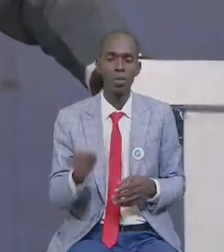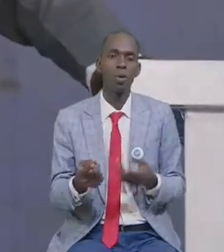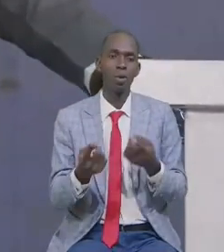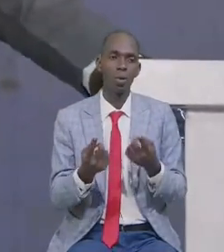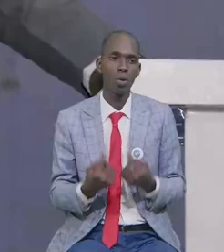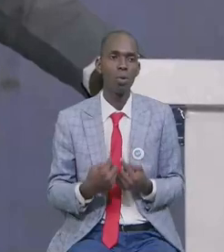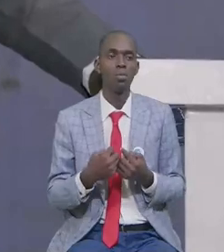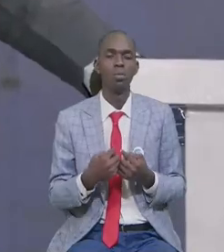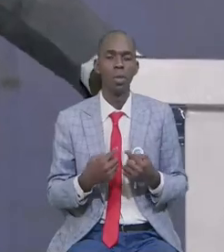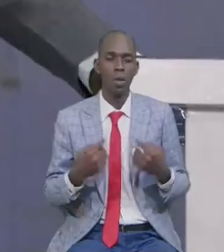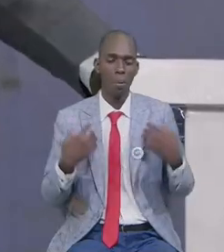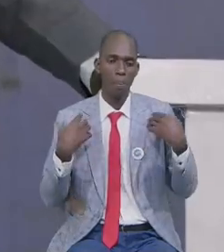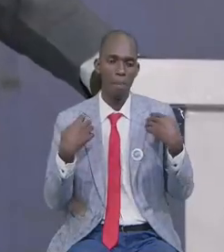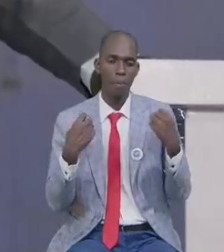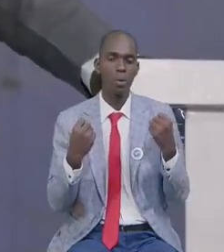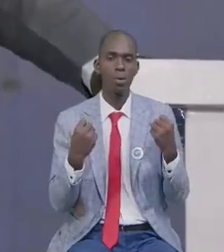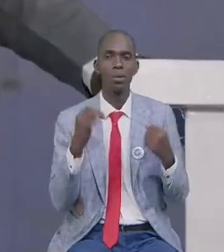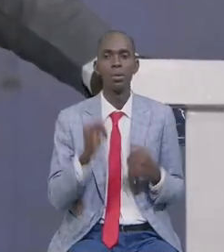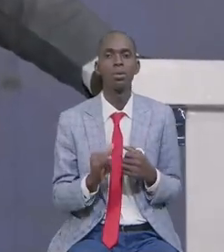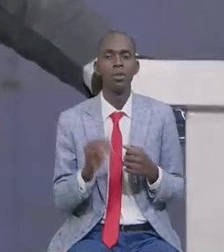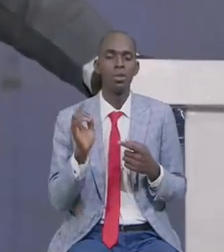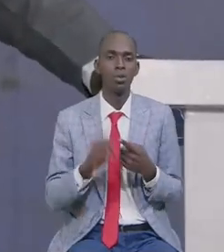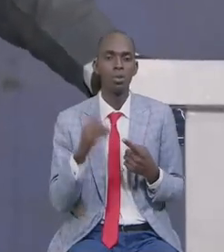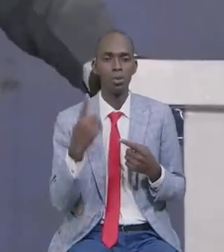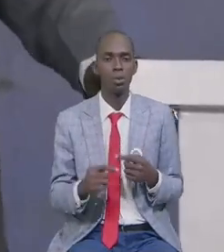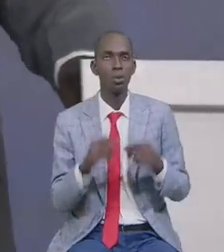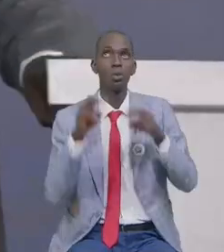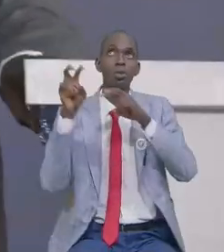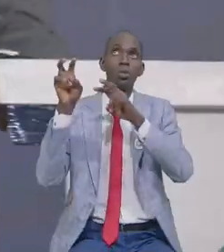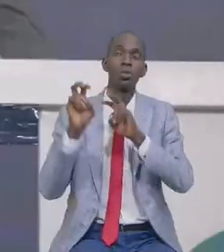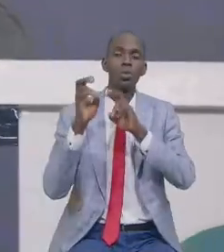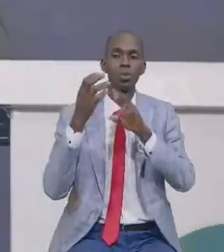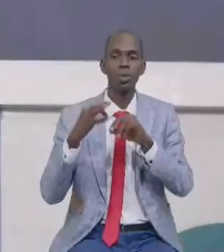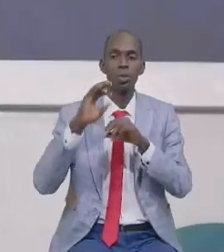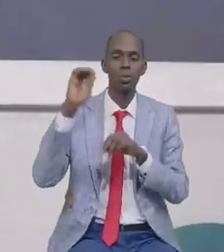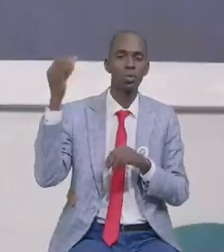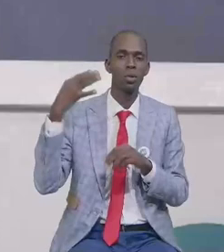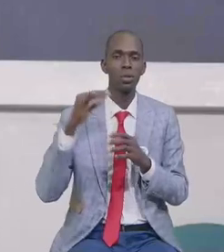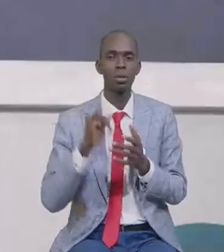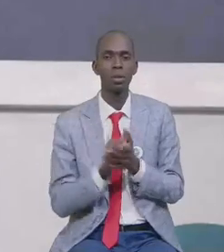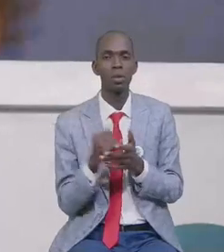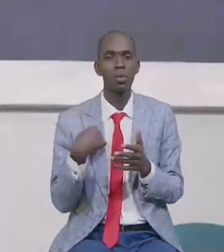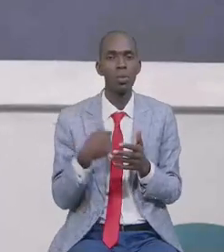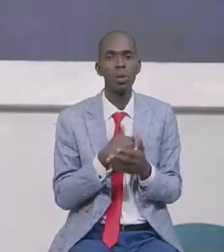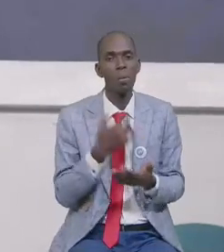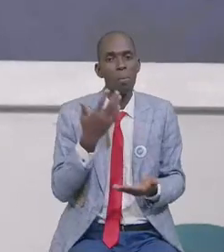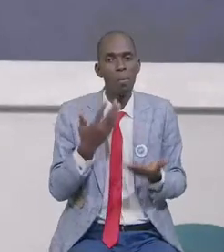assurance du trône de la grâce, afin d'obtenir